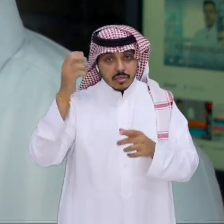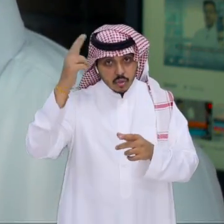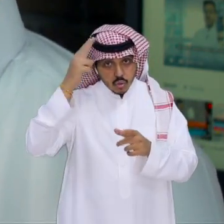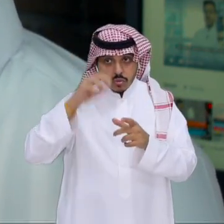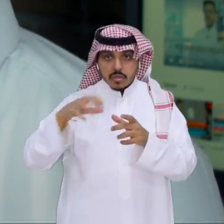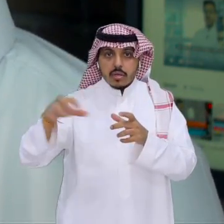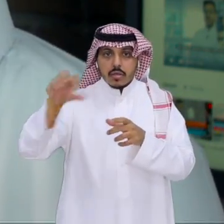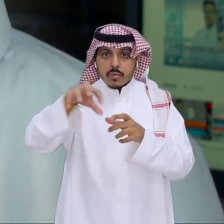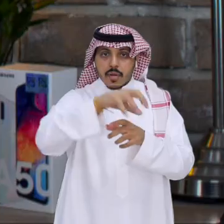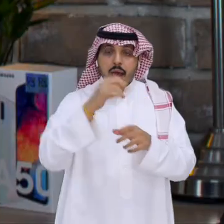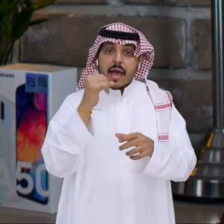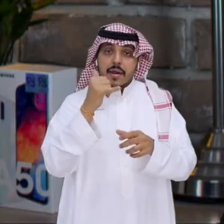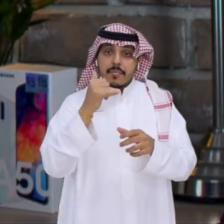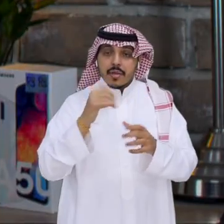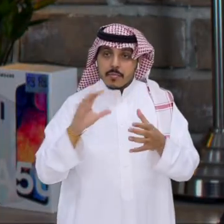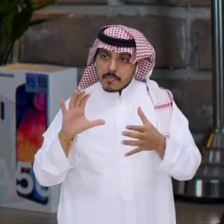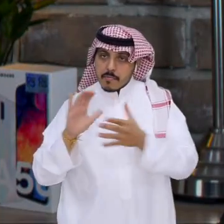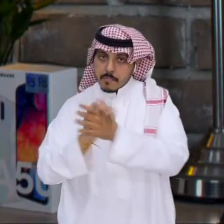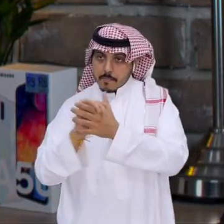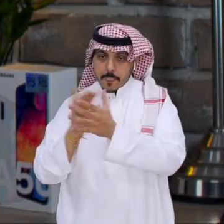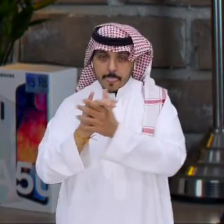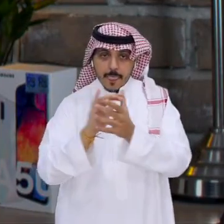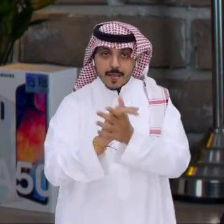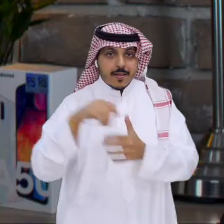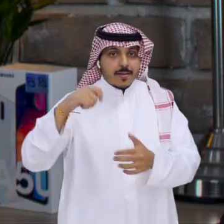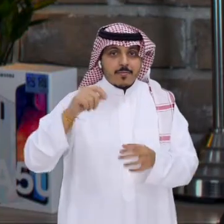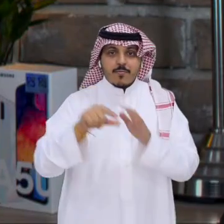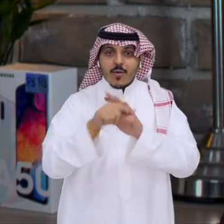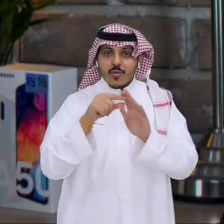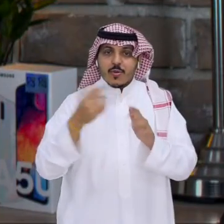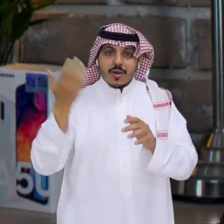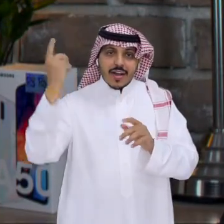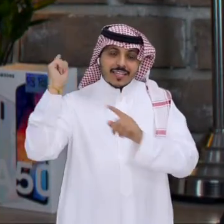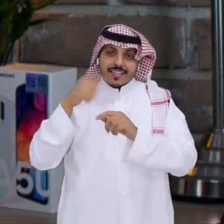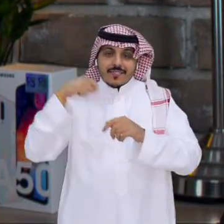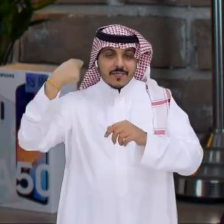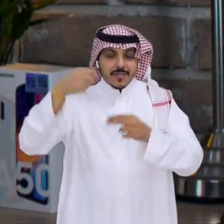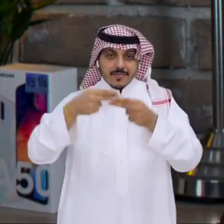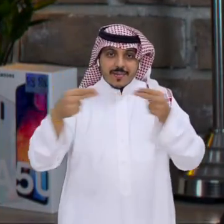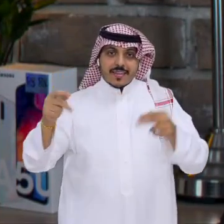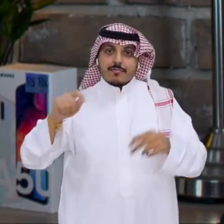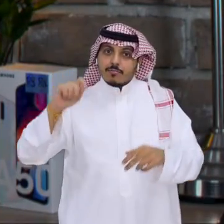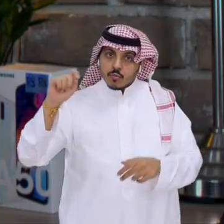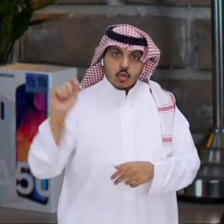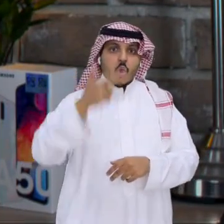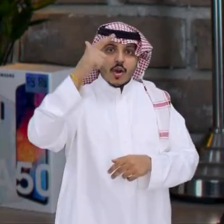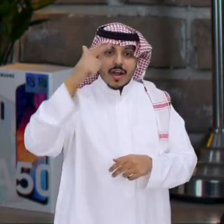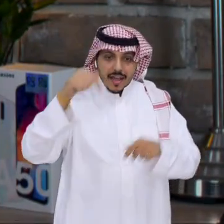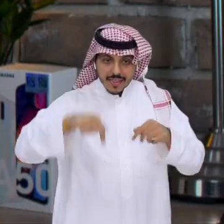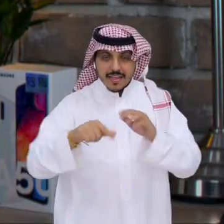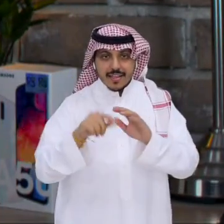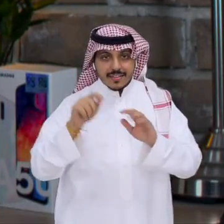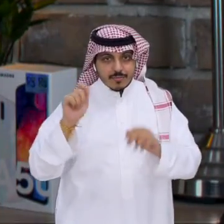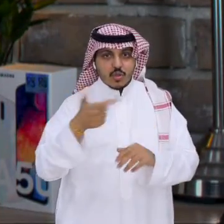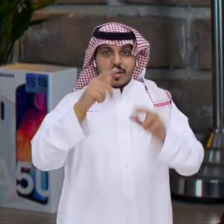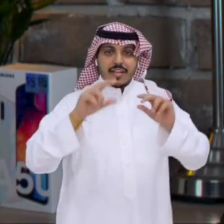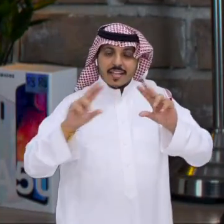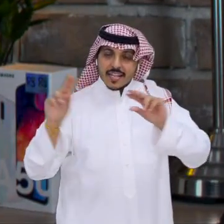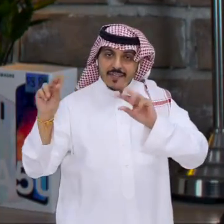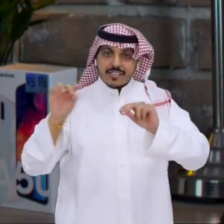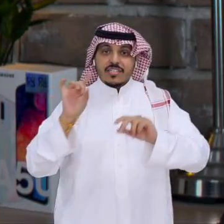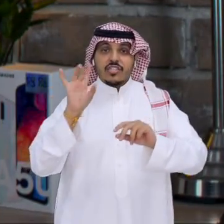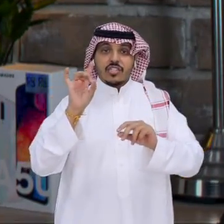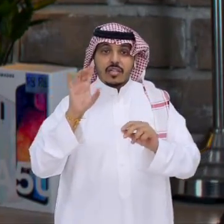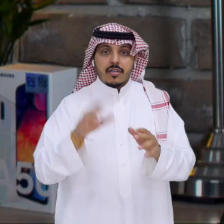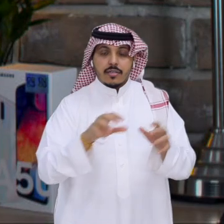بإذن الله يساند بعض. وبما أنكم في الحلقة الماضية مرة عجبكم الرتم السريع، بكمل عليه في هذه الحلقة بإذن الله، ونتكلم على أخبار التقنية